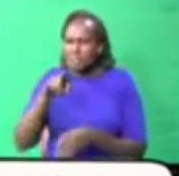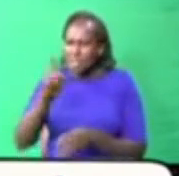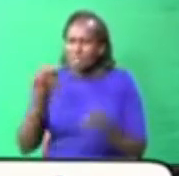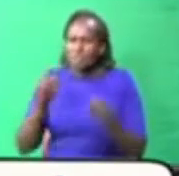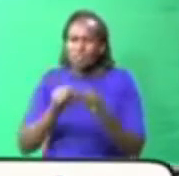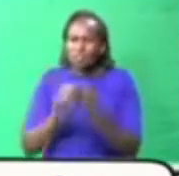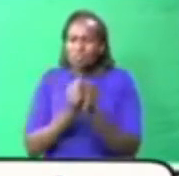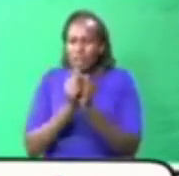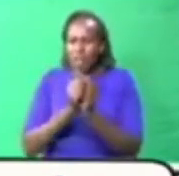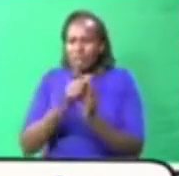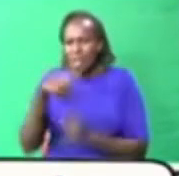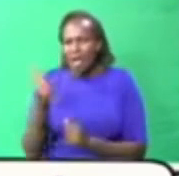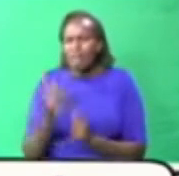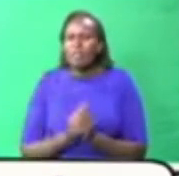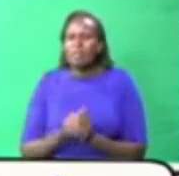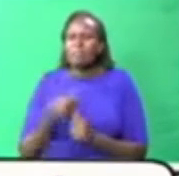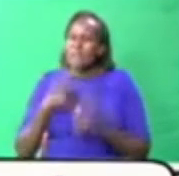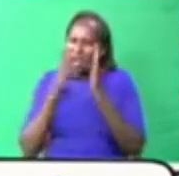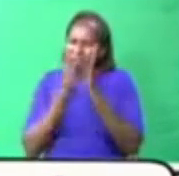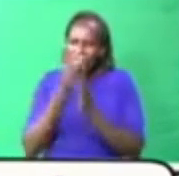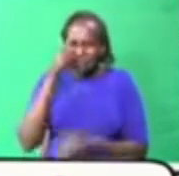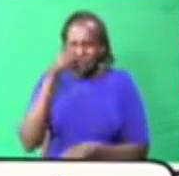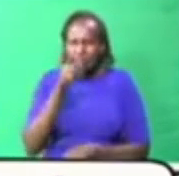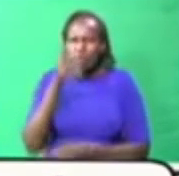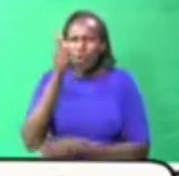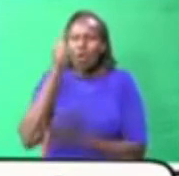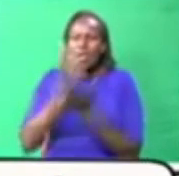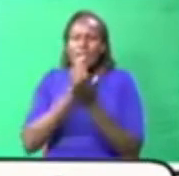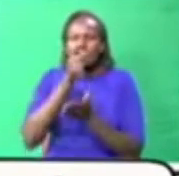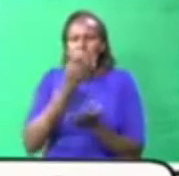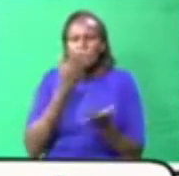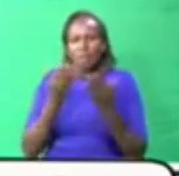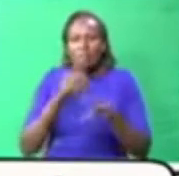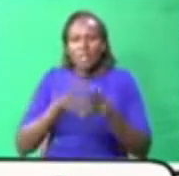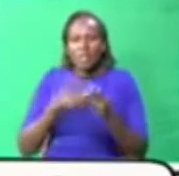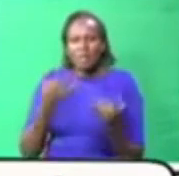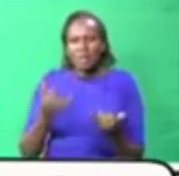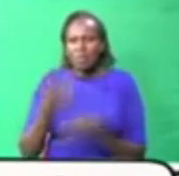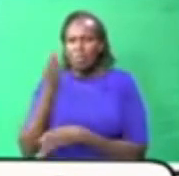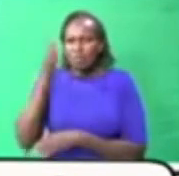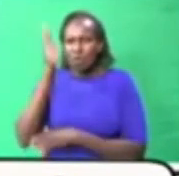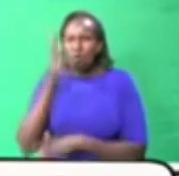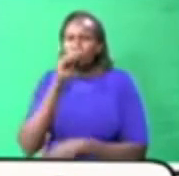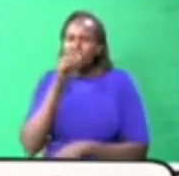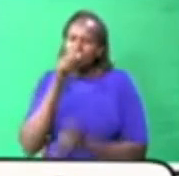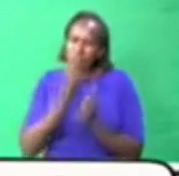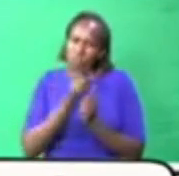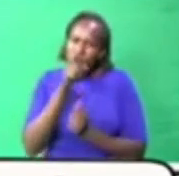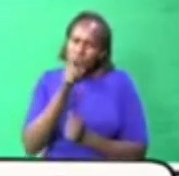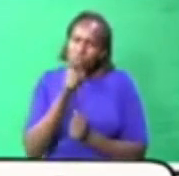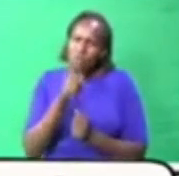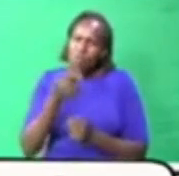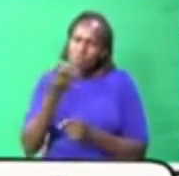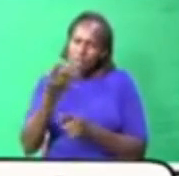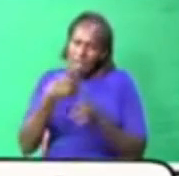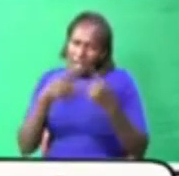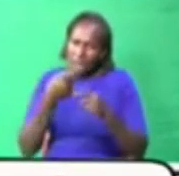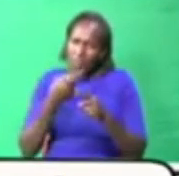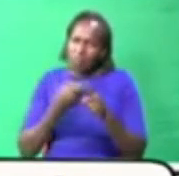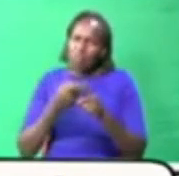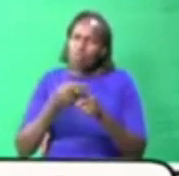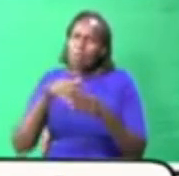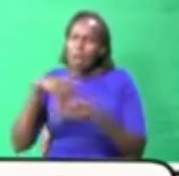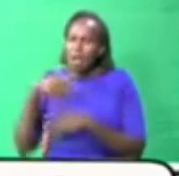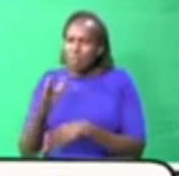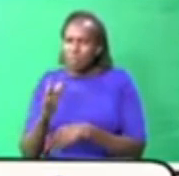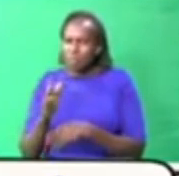watapigwa. Kwa hivyo nakuombea Mungu akusaidie even in this season. Maybe God is speaking to you, come out of this place, stop this, leave